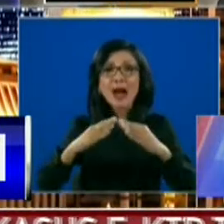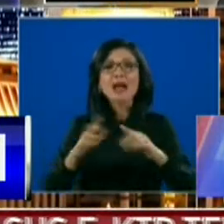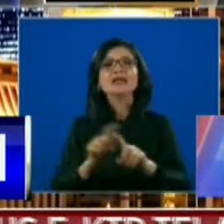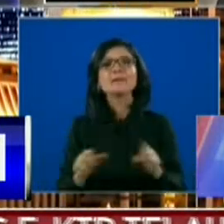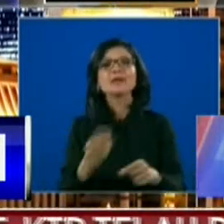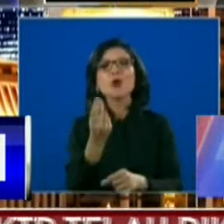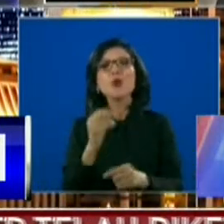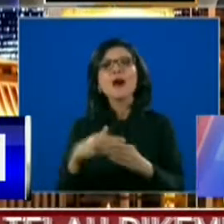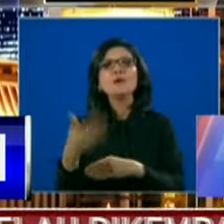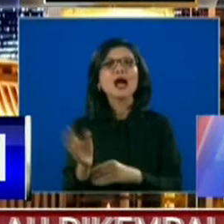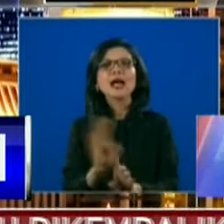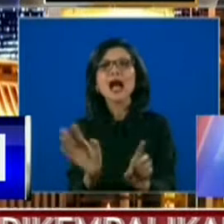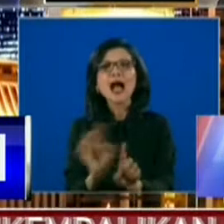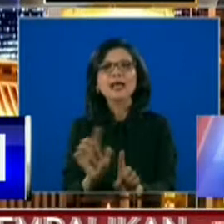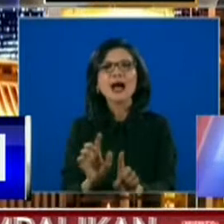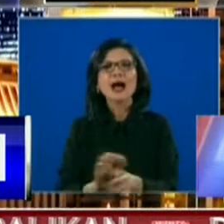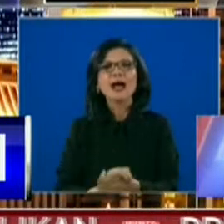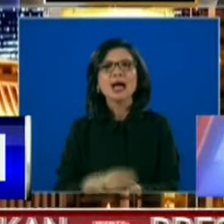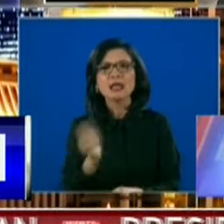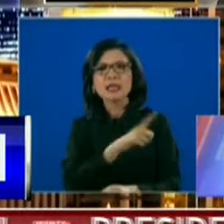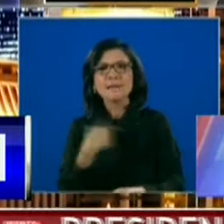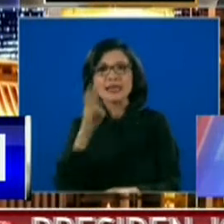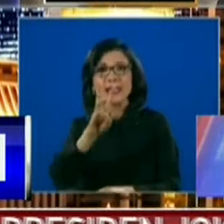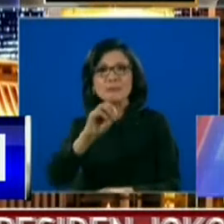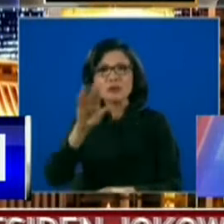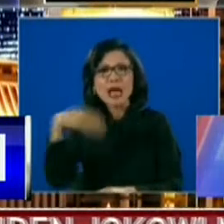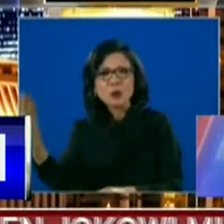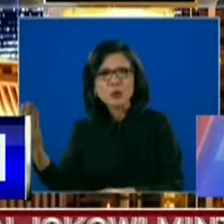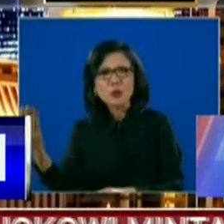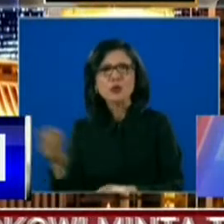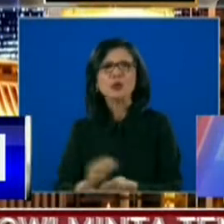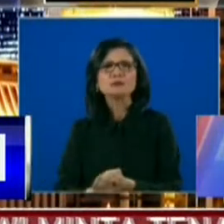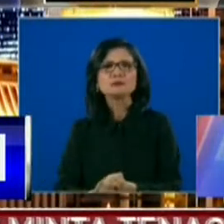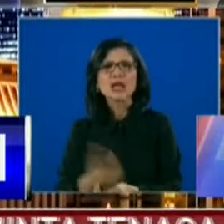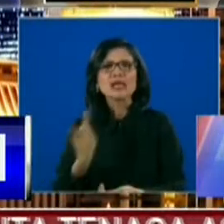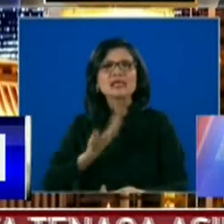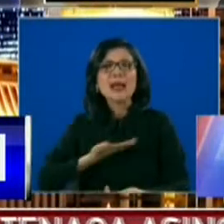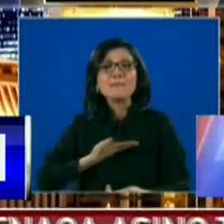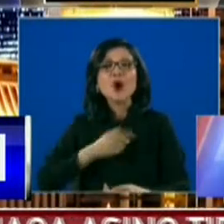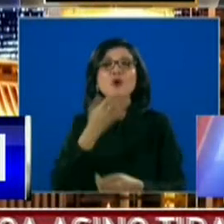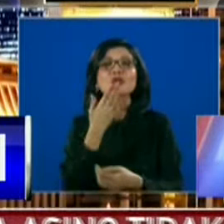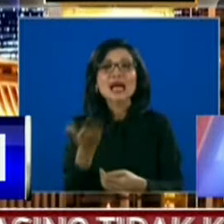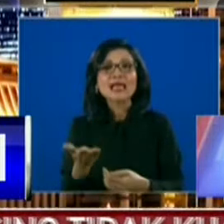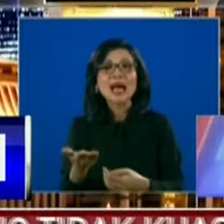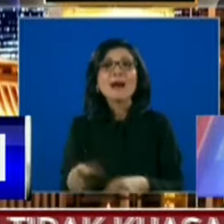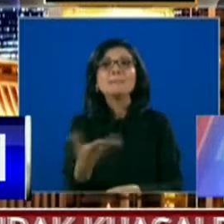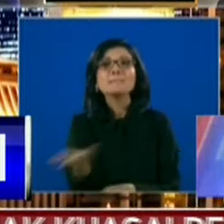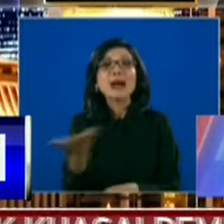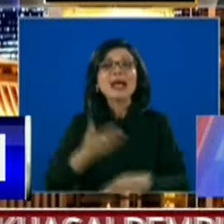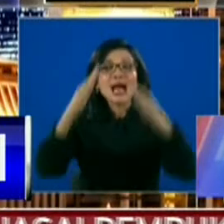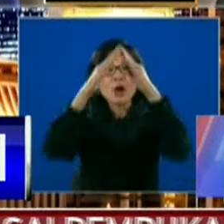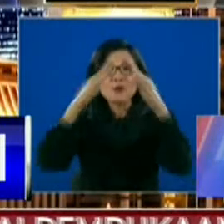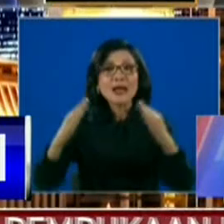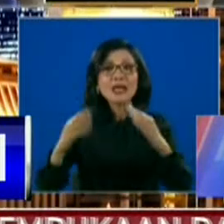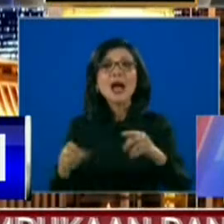muka selama 30 tahun. Saya ingin tanya sekarang, ya, di mana rumahnya, berapa ukurannya,